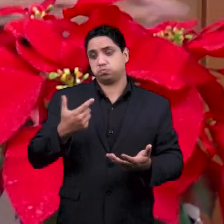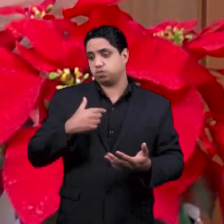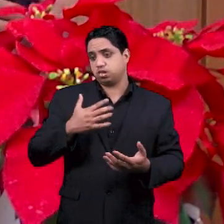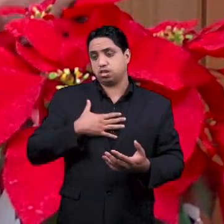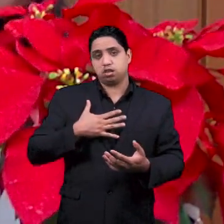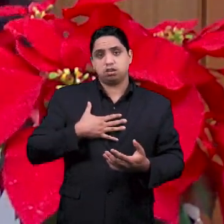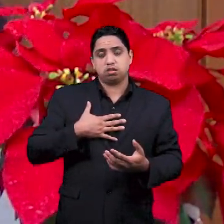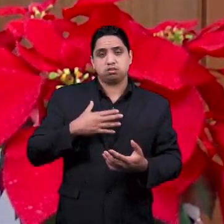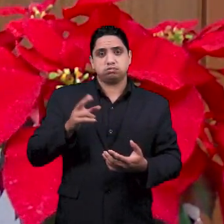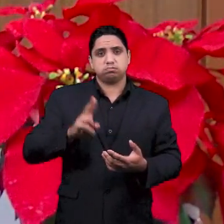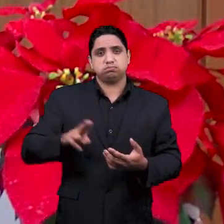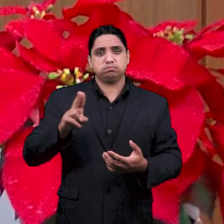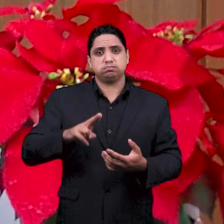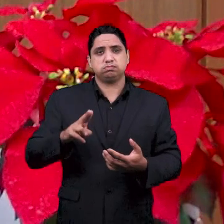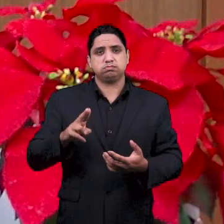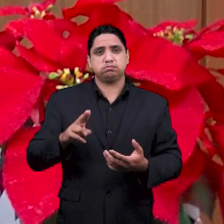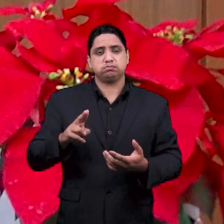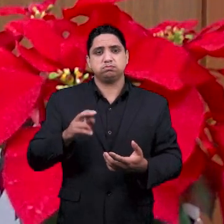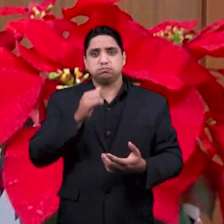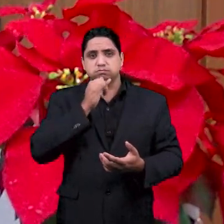которые в моем распоряжении.